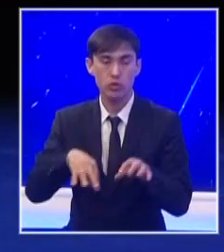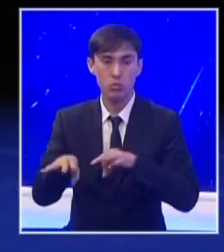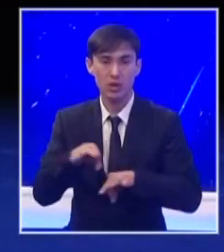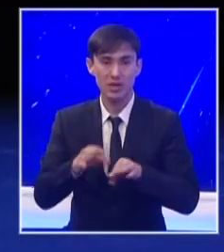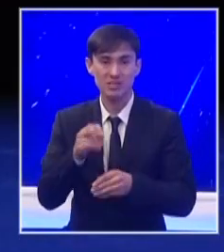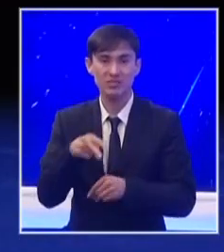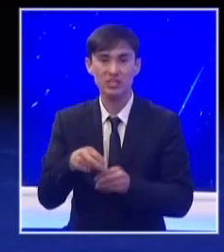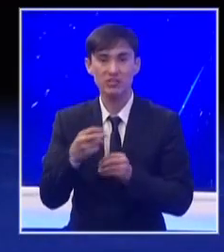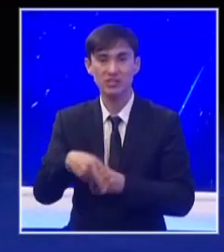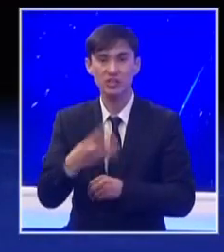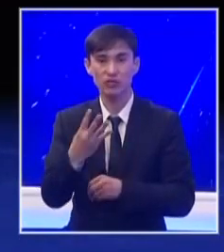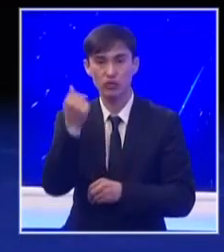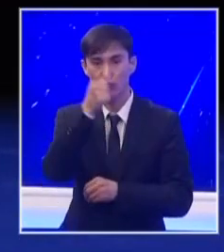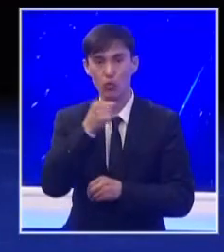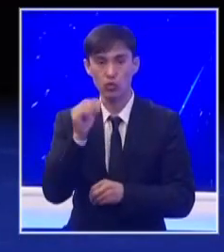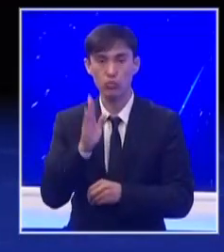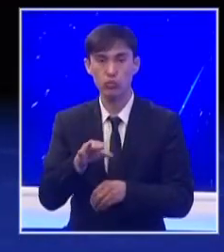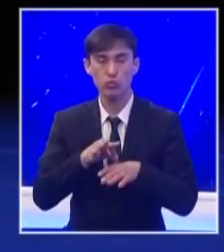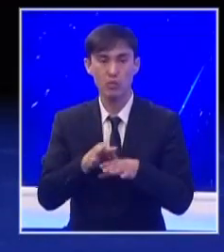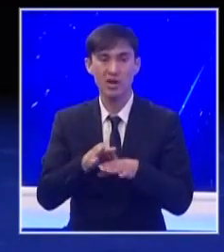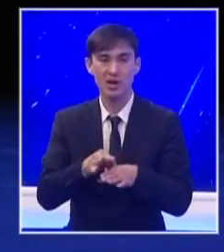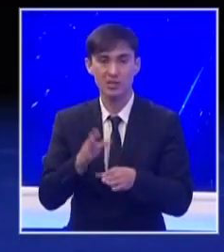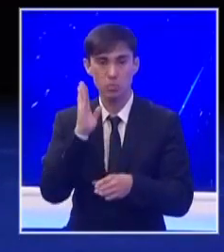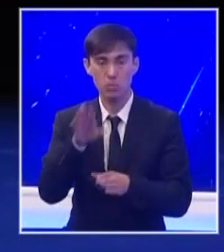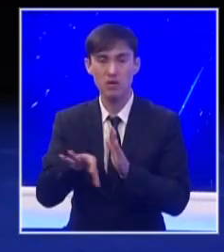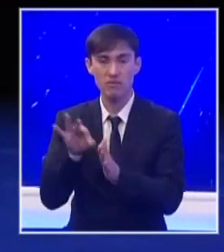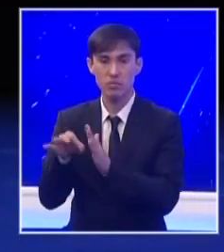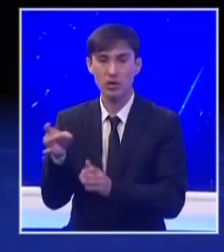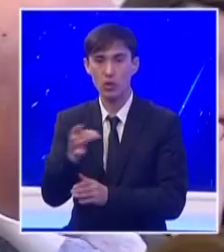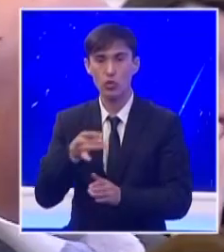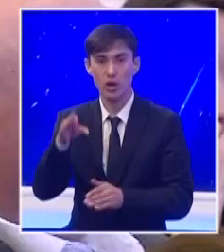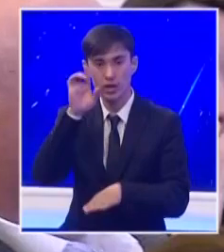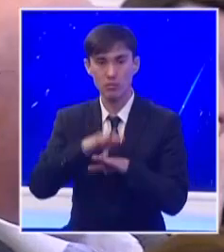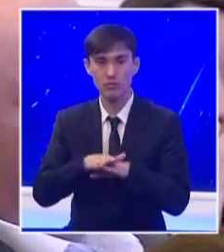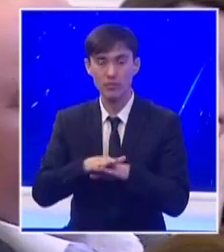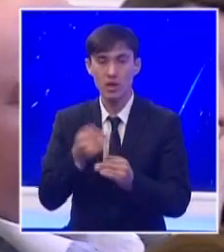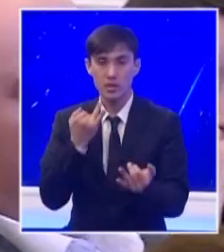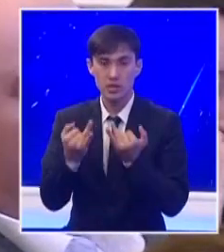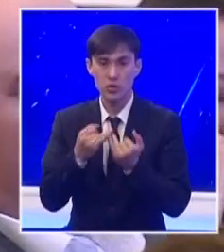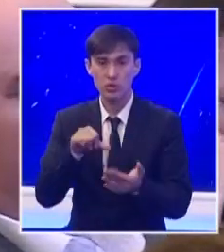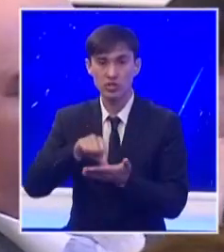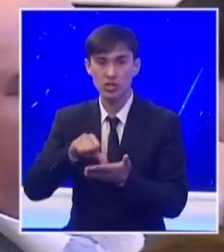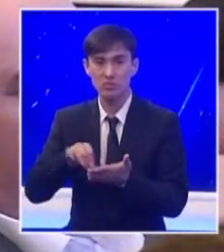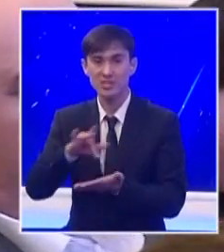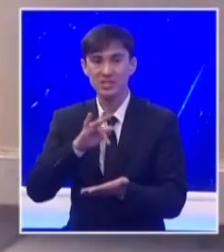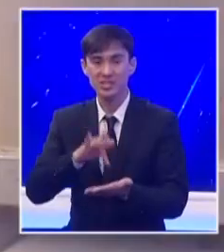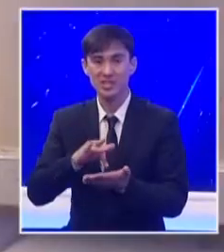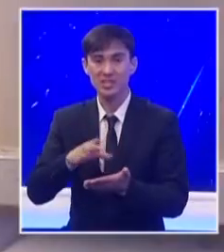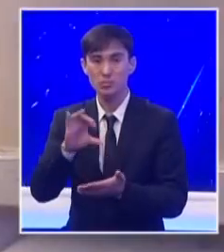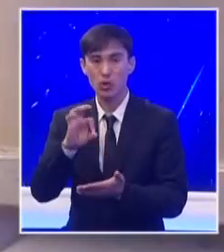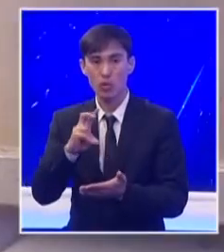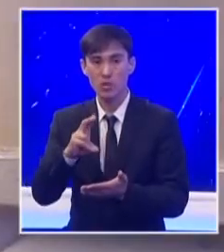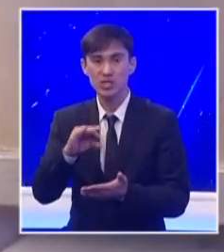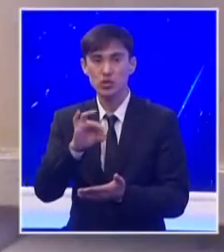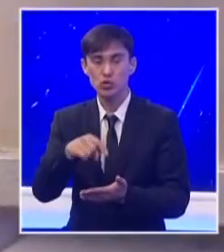с 2024 года будут проходить прямые выборы районных акимов. Во время диалога с членами Центра избиркома ЖЭТСУСТа